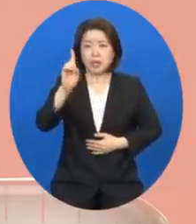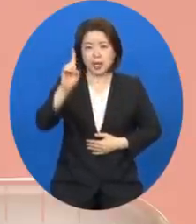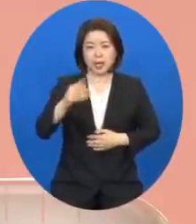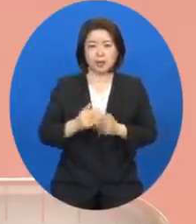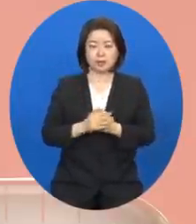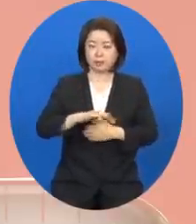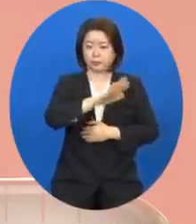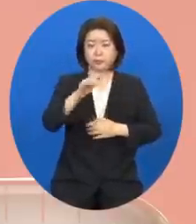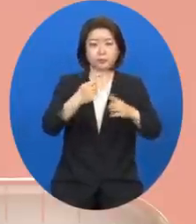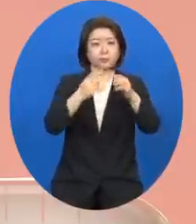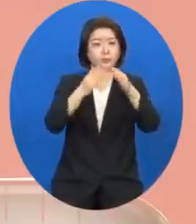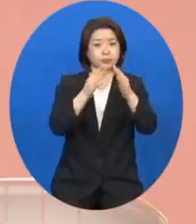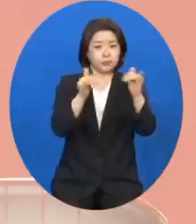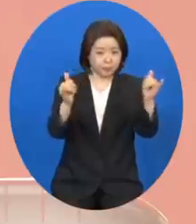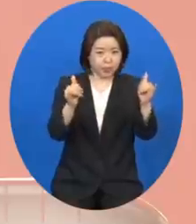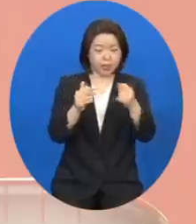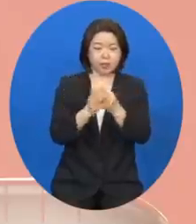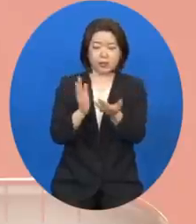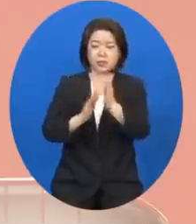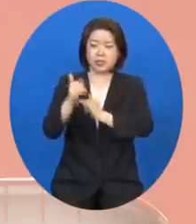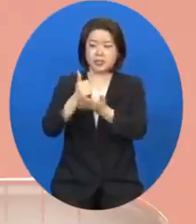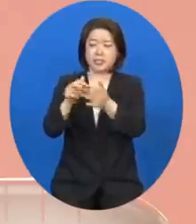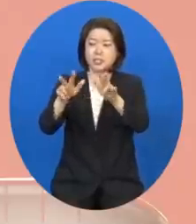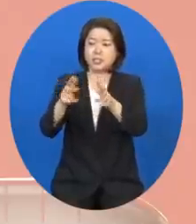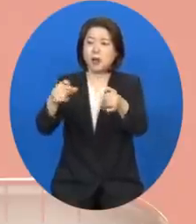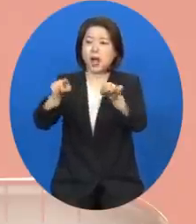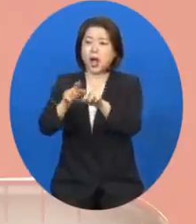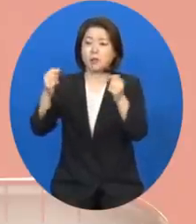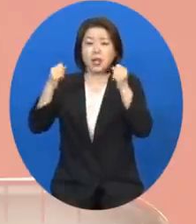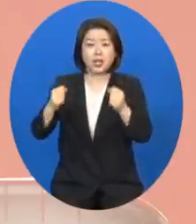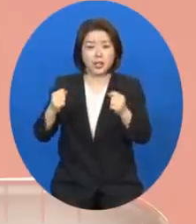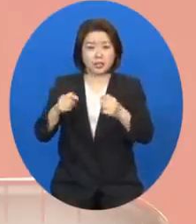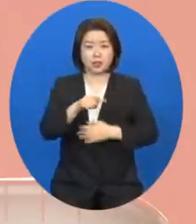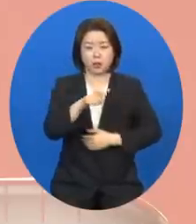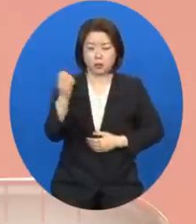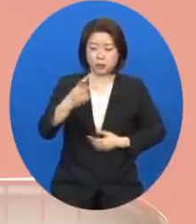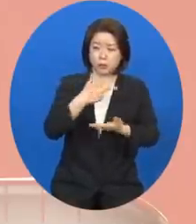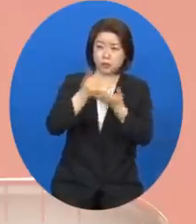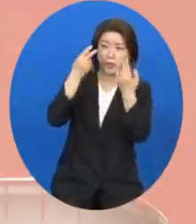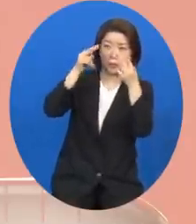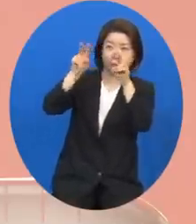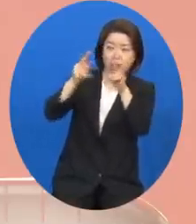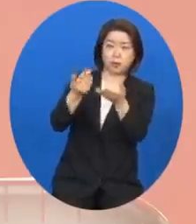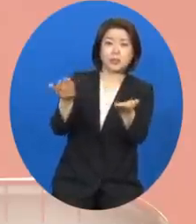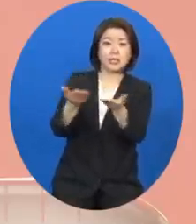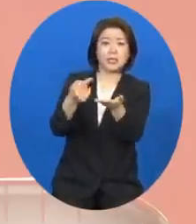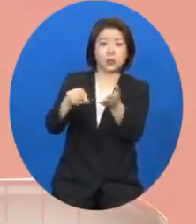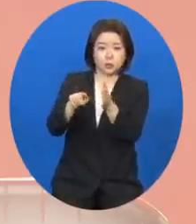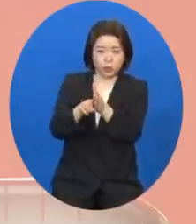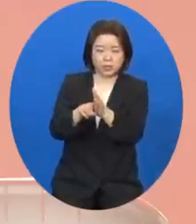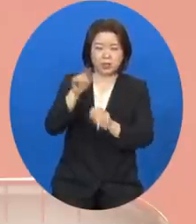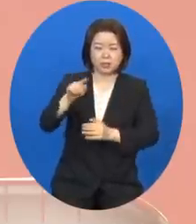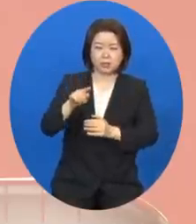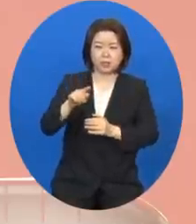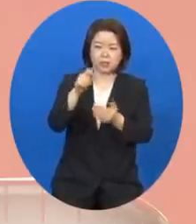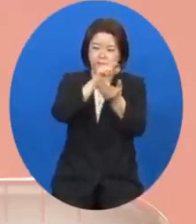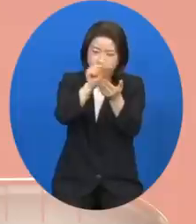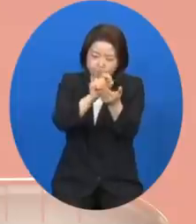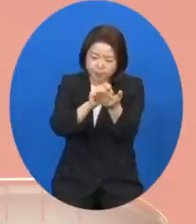우리 교인들에게 예수님이 지금 함께 계신 것과 주님을 바라보는 일을 위하여 그걸 다